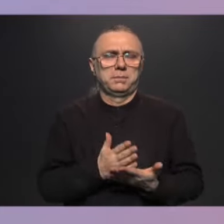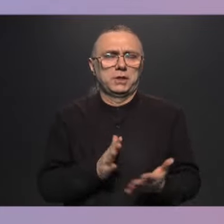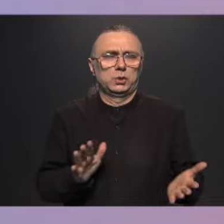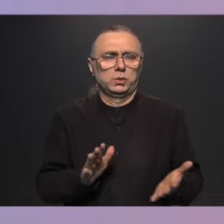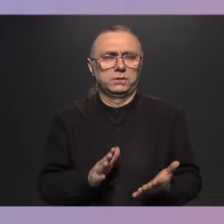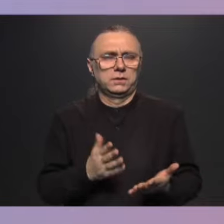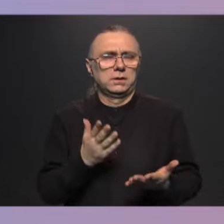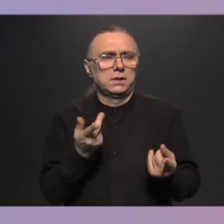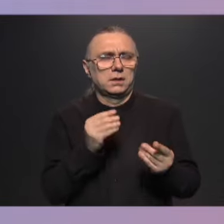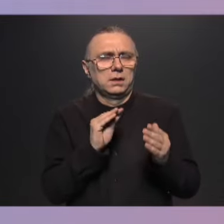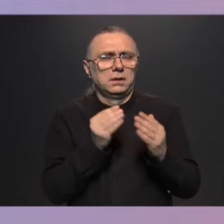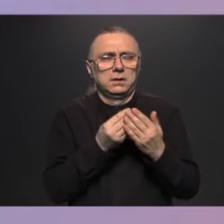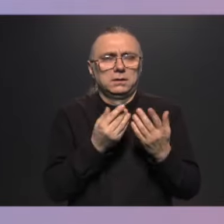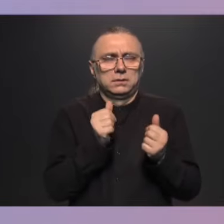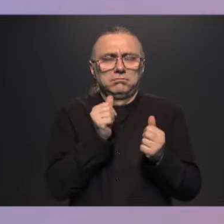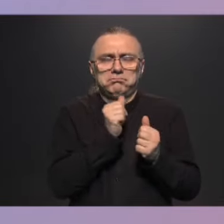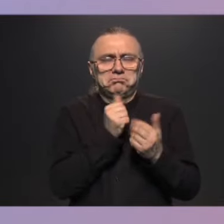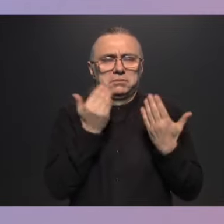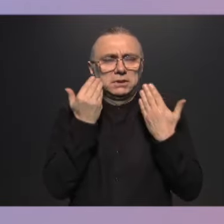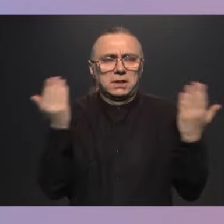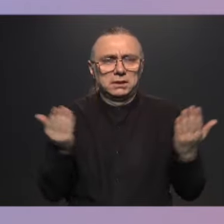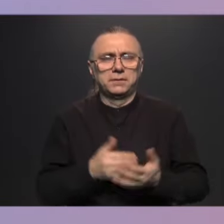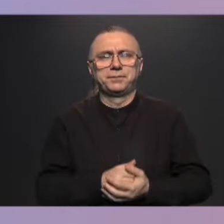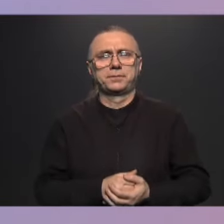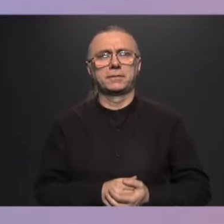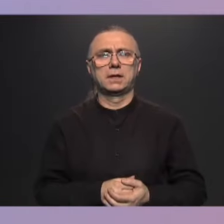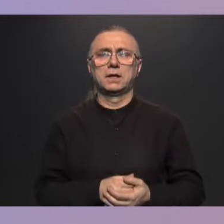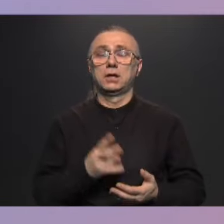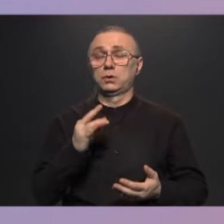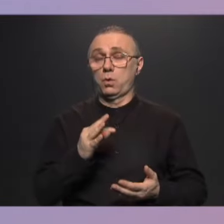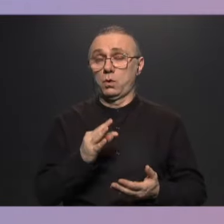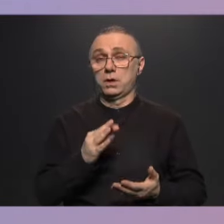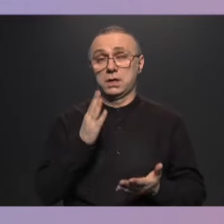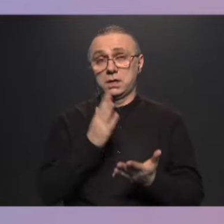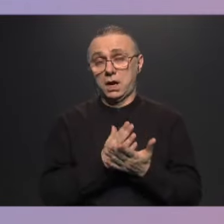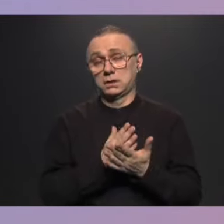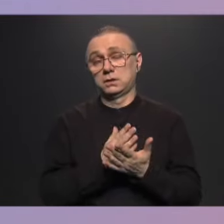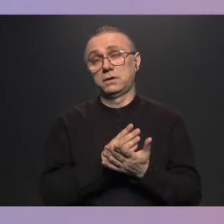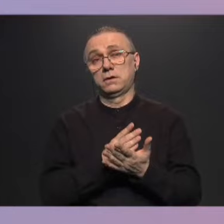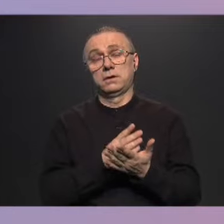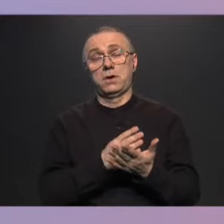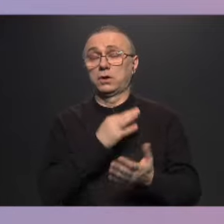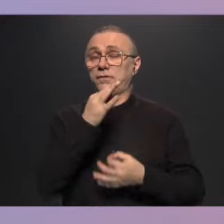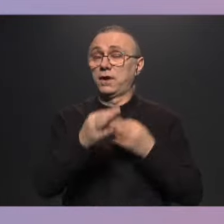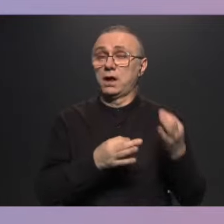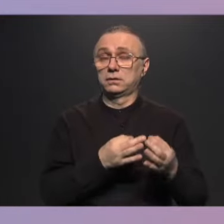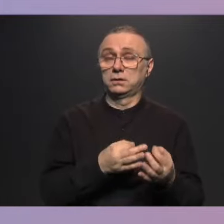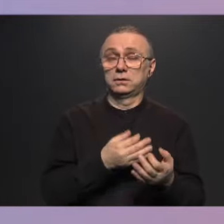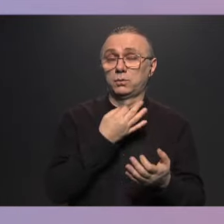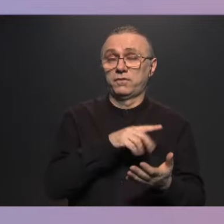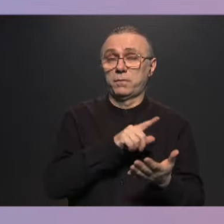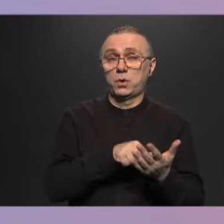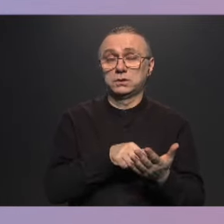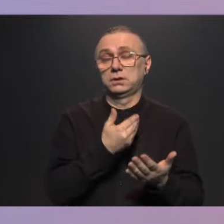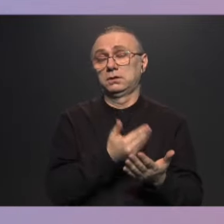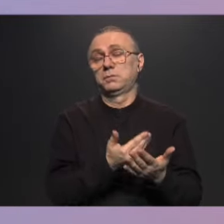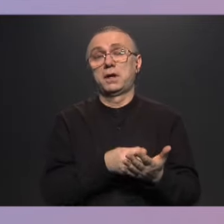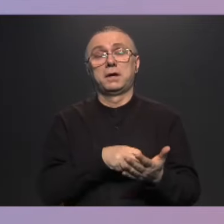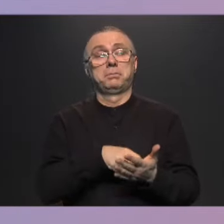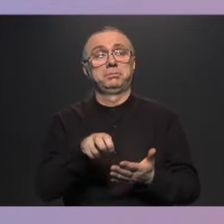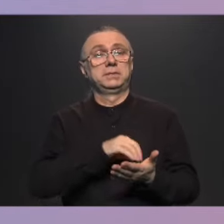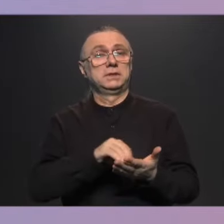есть их и наследие, есть ответы, вопросы, ответы и письма того же архимандрита